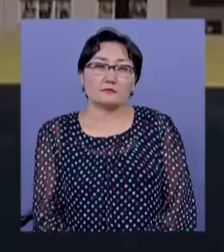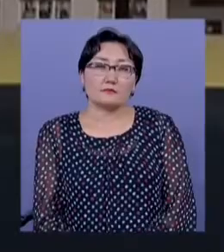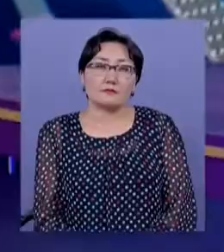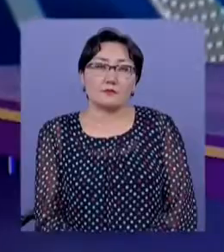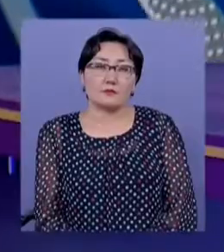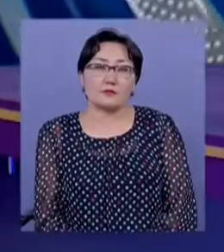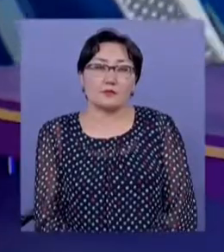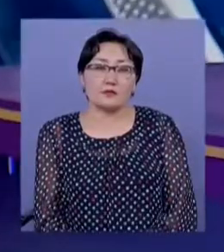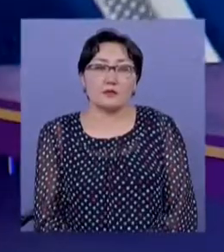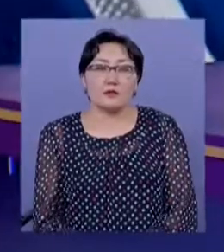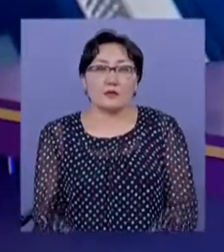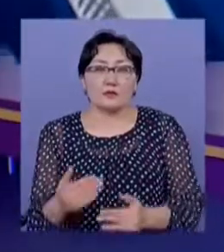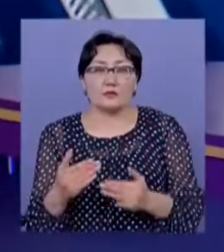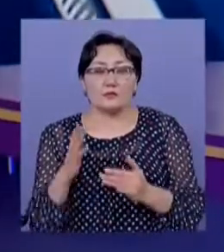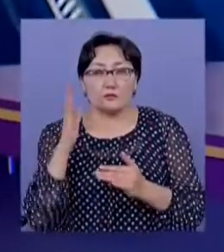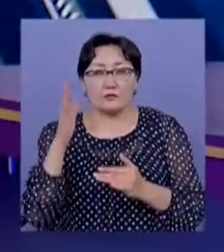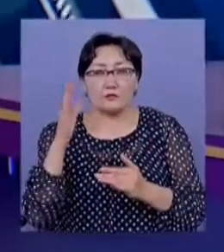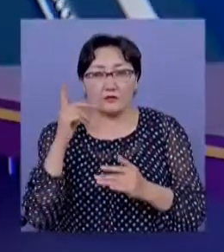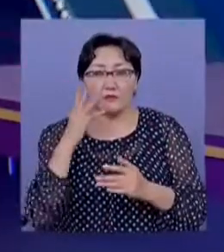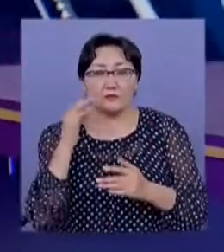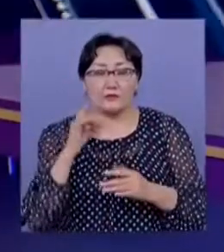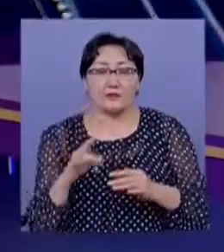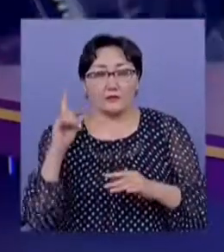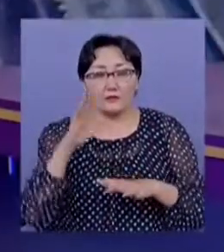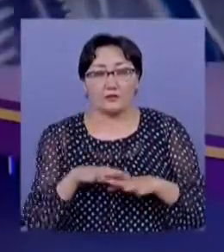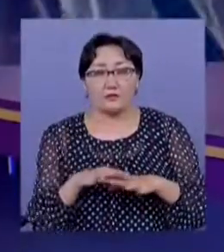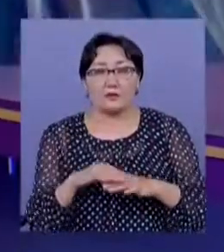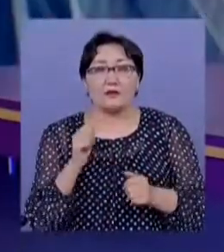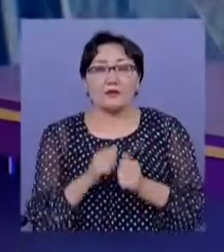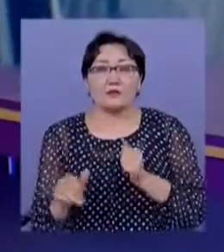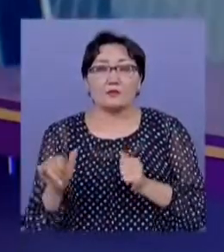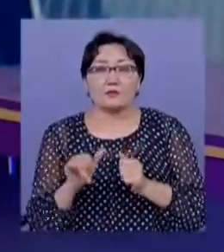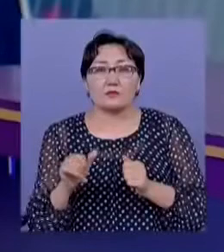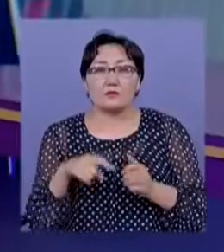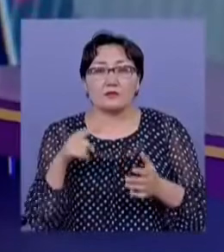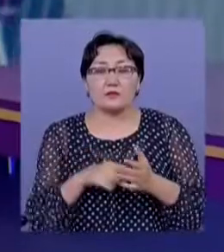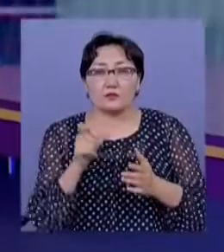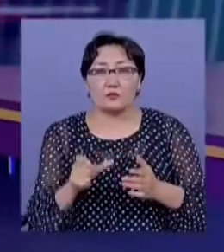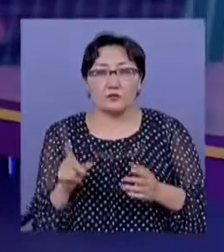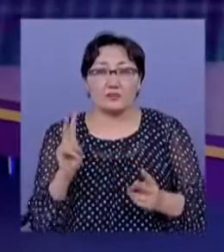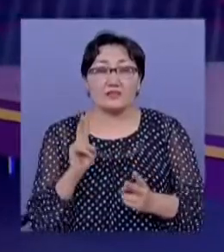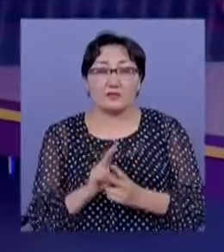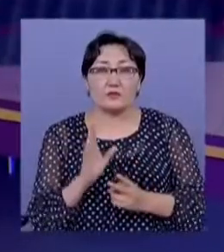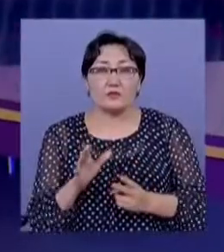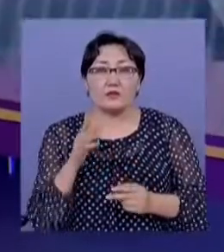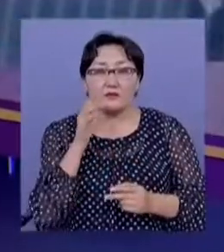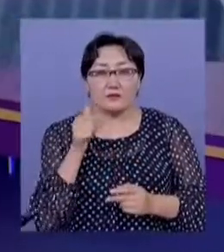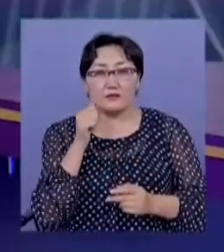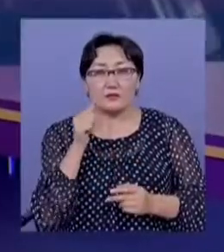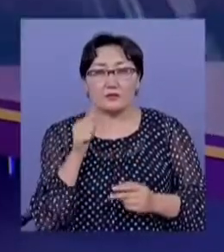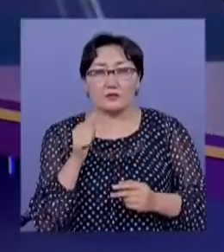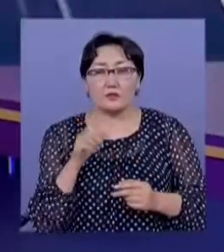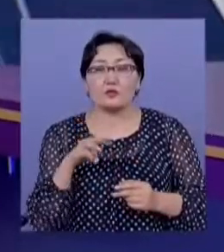телеарнасы. Бұдан былай Алматы әкімі Бақытжан Сағынтаев әр сенбі сайын қала тұрғындарымен кездесетін болады. Ертеңгі жиын